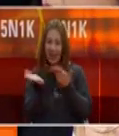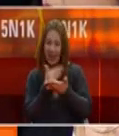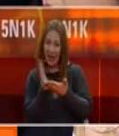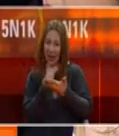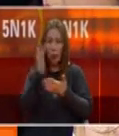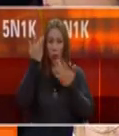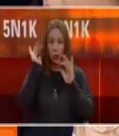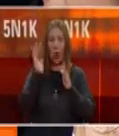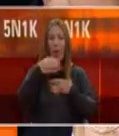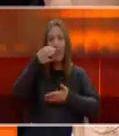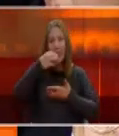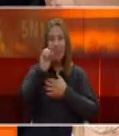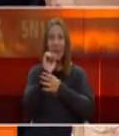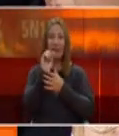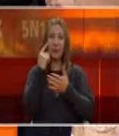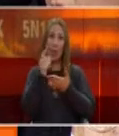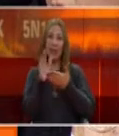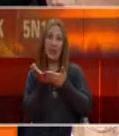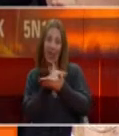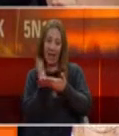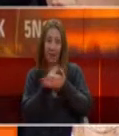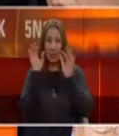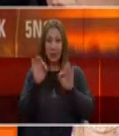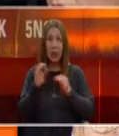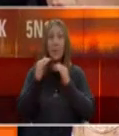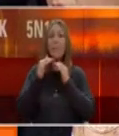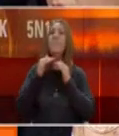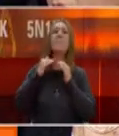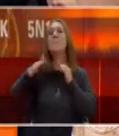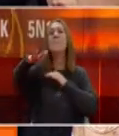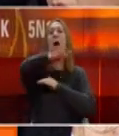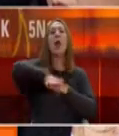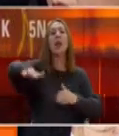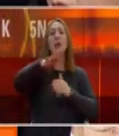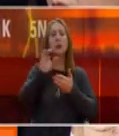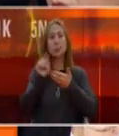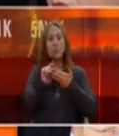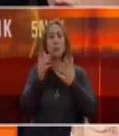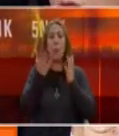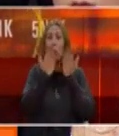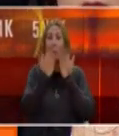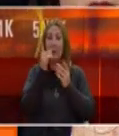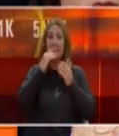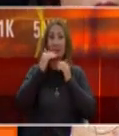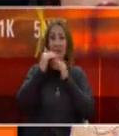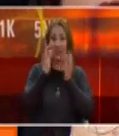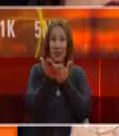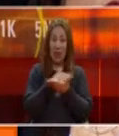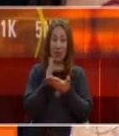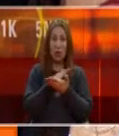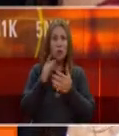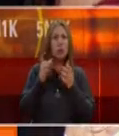edebiyat, sanat içerikli bir dergiyle. Mahallenin yazıp çizdiği, okuduğu bir dergi. Bu dergiyi de biz mahallede,